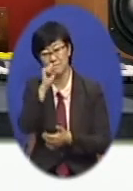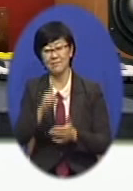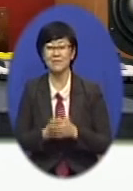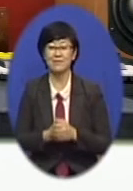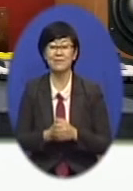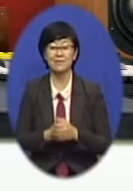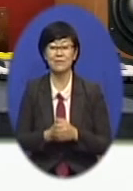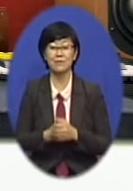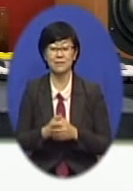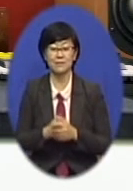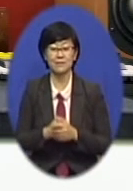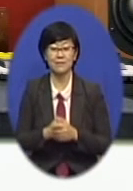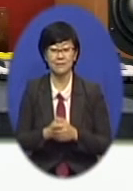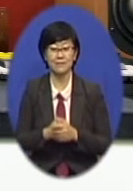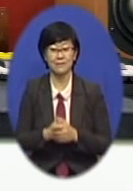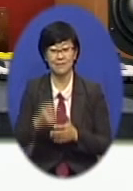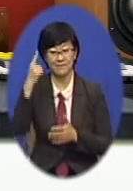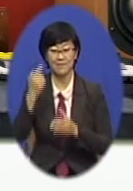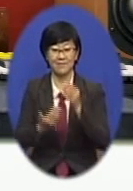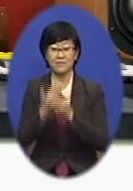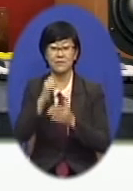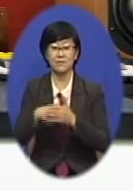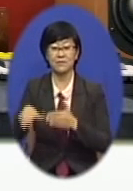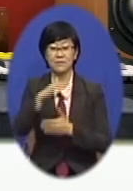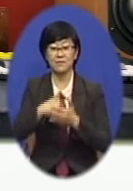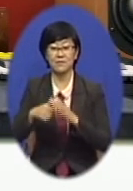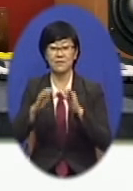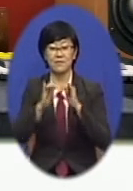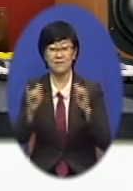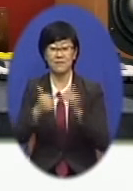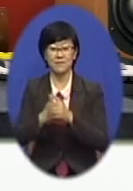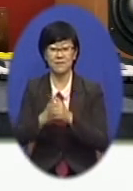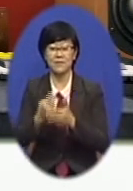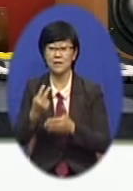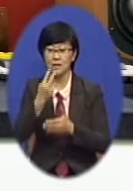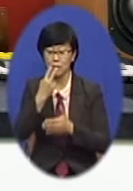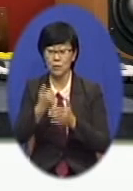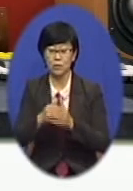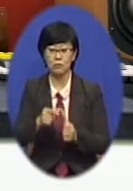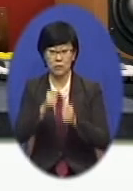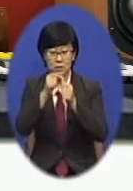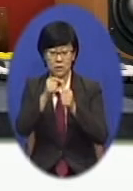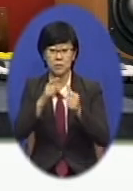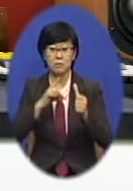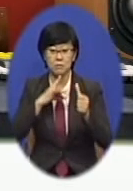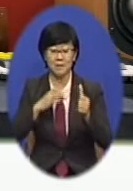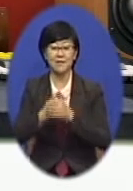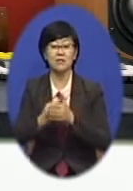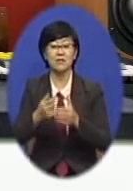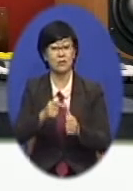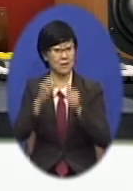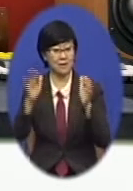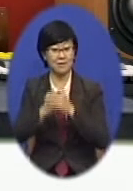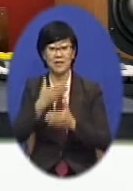걸. 아유, 그런 네. 생각이 듭니다. 우리가요 사람의 목숨을 구하는 것만이 그 사람을 구하는 게 아닙니다. 네.